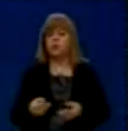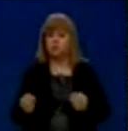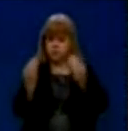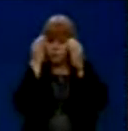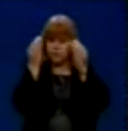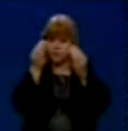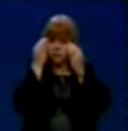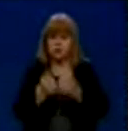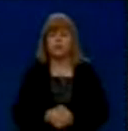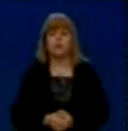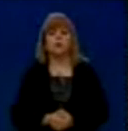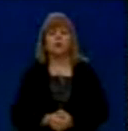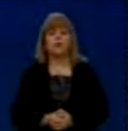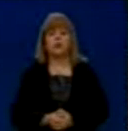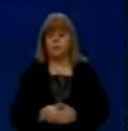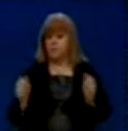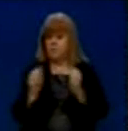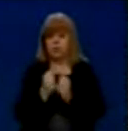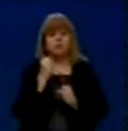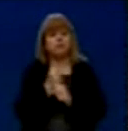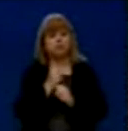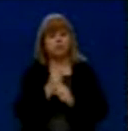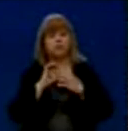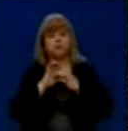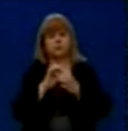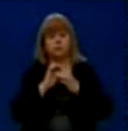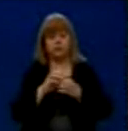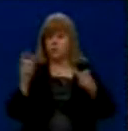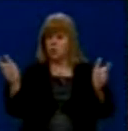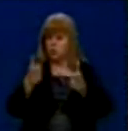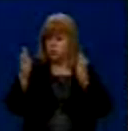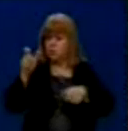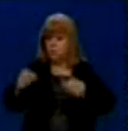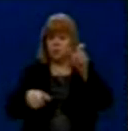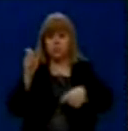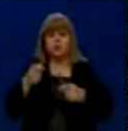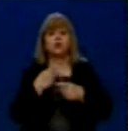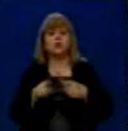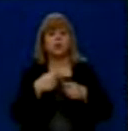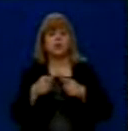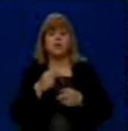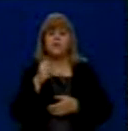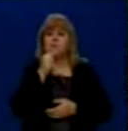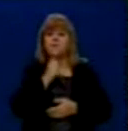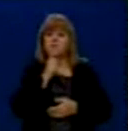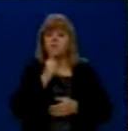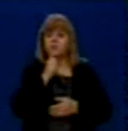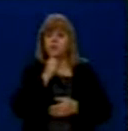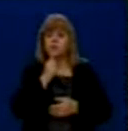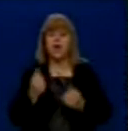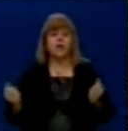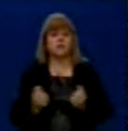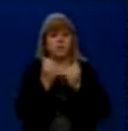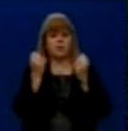dhe të përfshirjes, të bashkëpunoj ngushtë me shoqërinë civile për zgjidhjen e çështjeve lidhur me rregullimin e financimit të